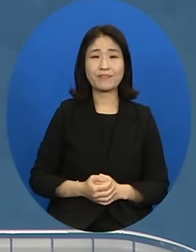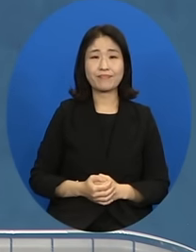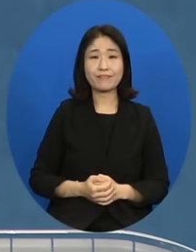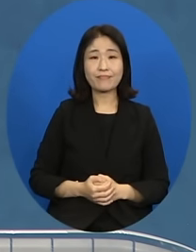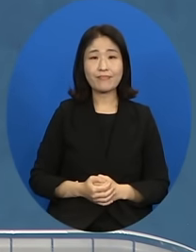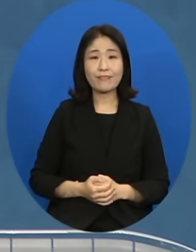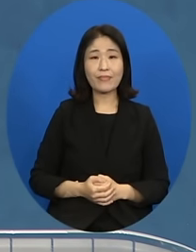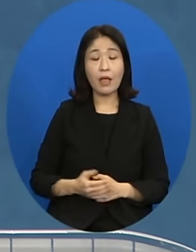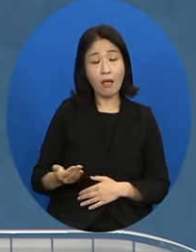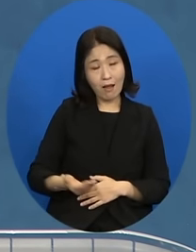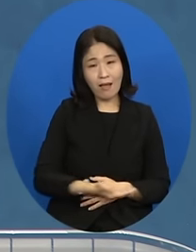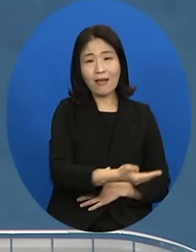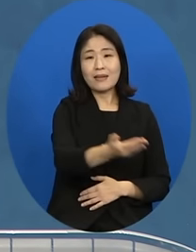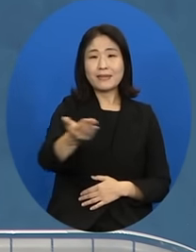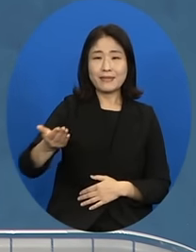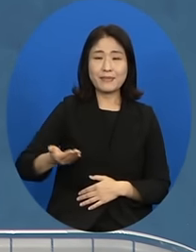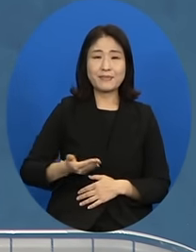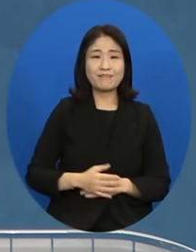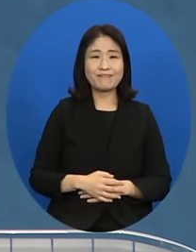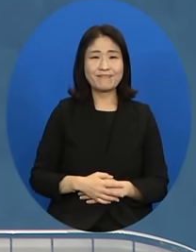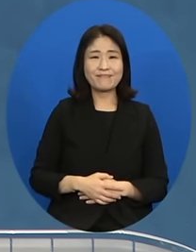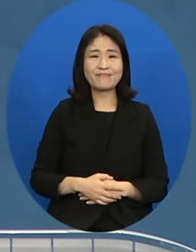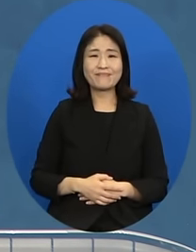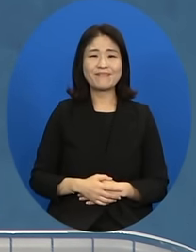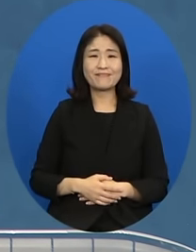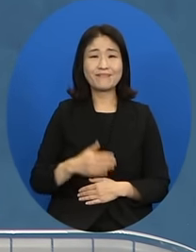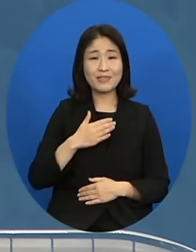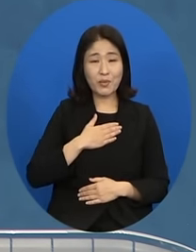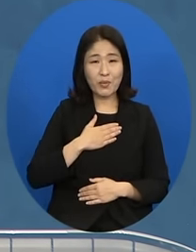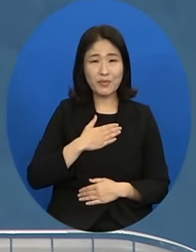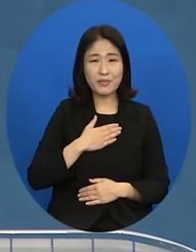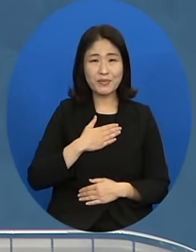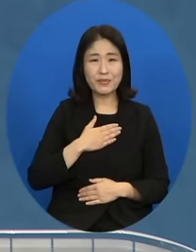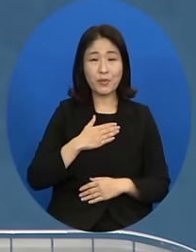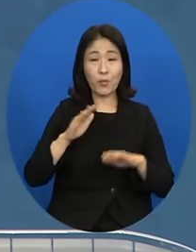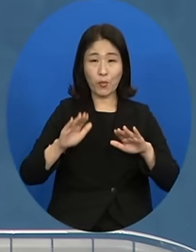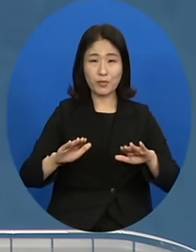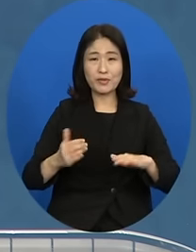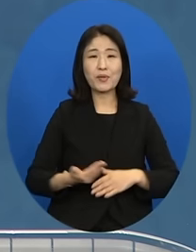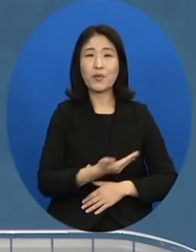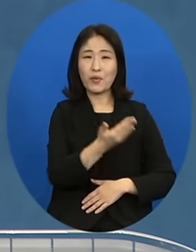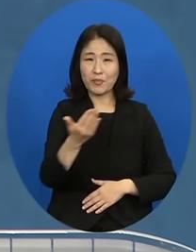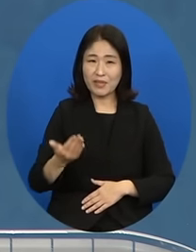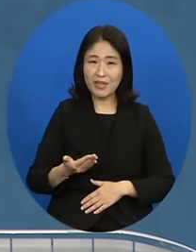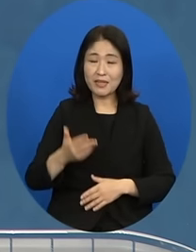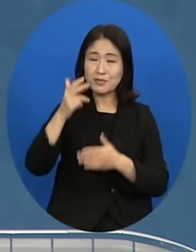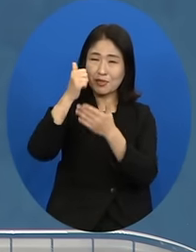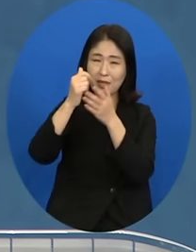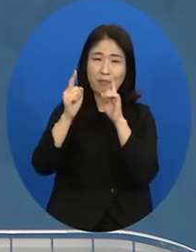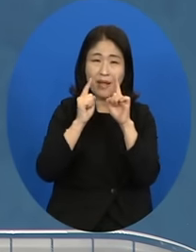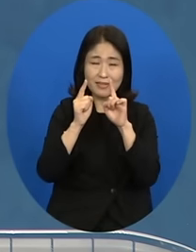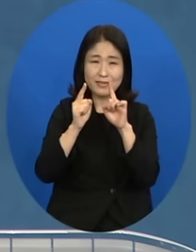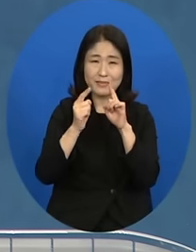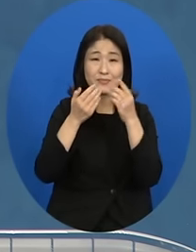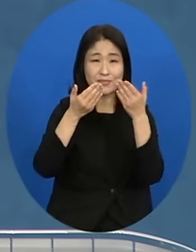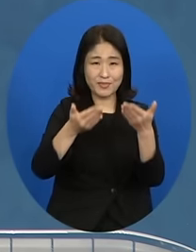사랑하는 선한목자교회 성도 여러분, 저는 오늘 여러분들에게도 주님께서 말씀하신다